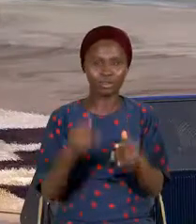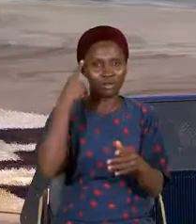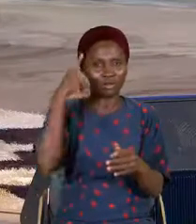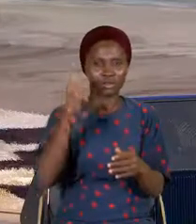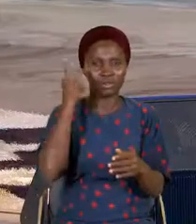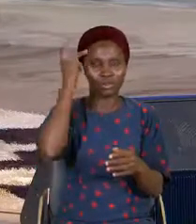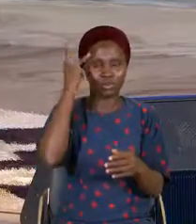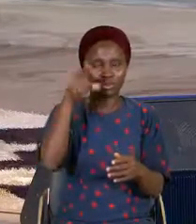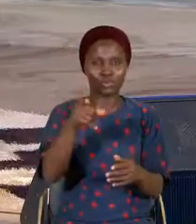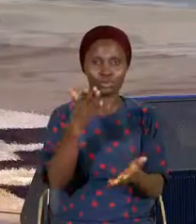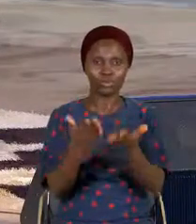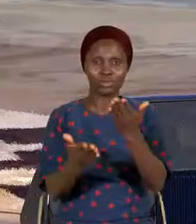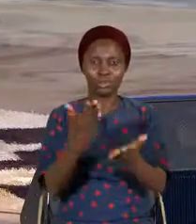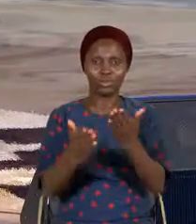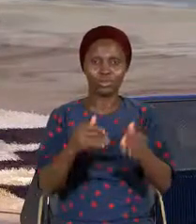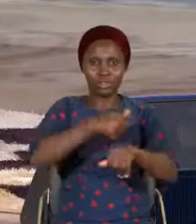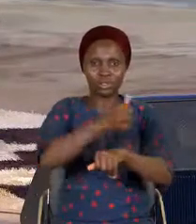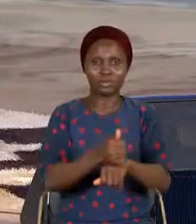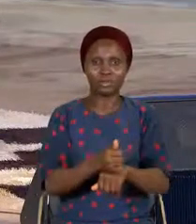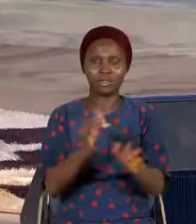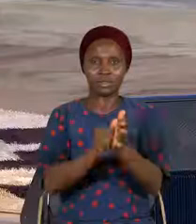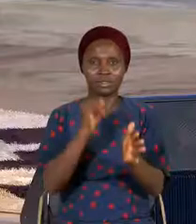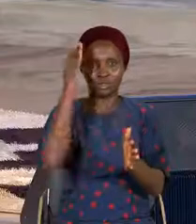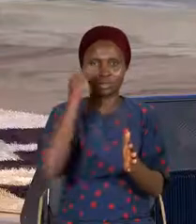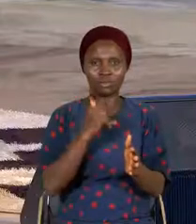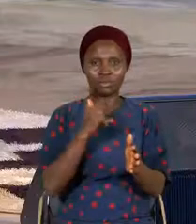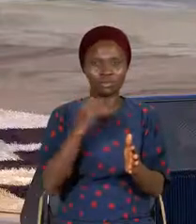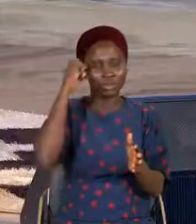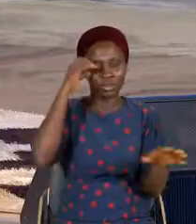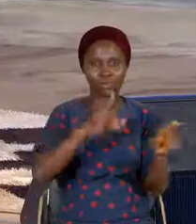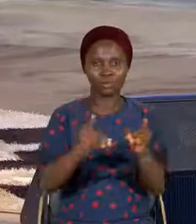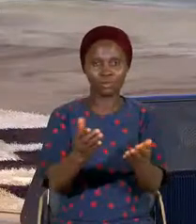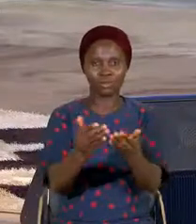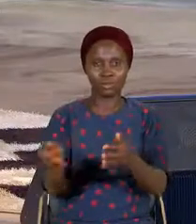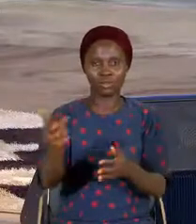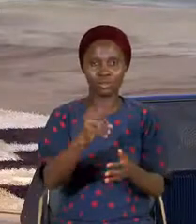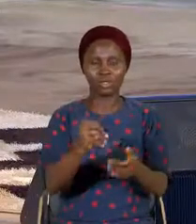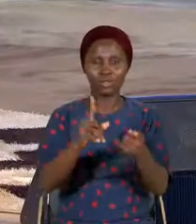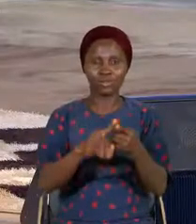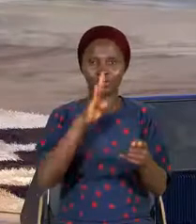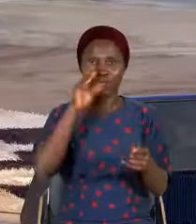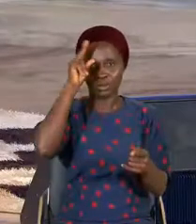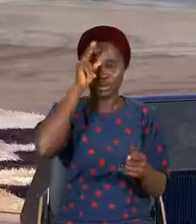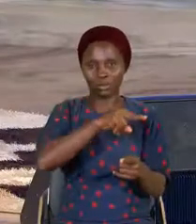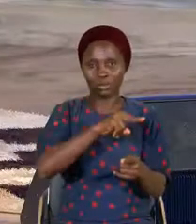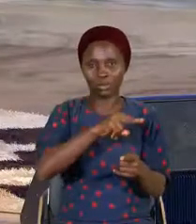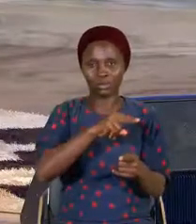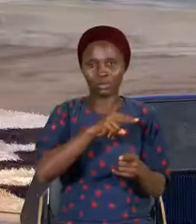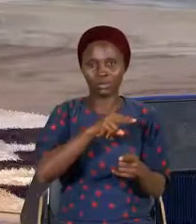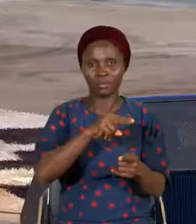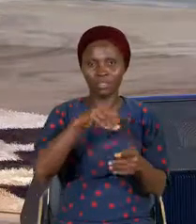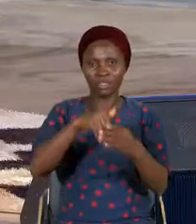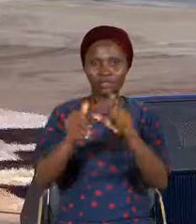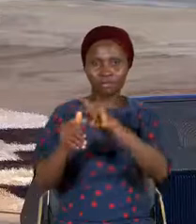vous soyez affermis. C'est pourquoi il ne voulait pas qu'il soit ignorant. Voyez